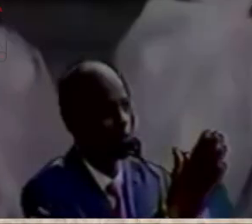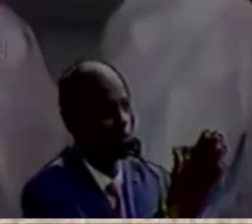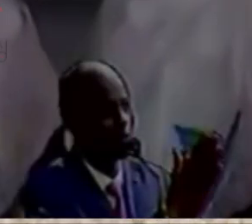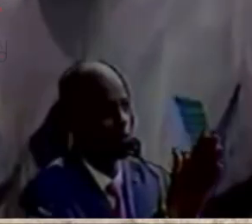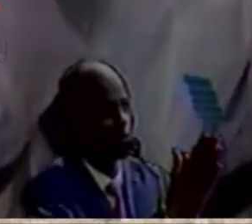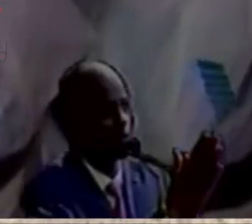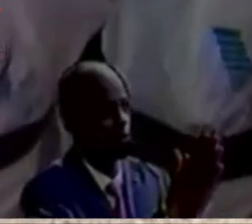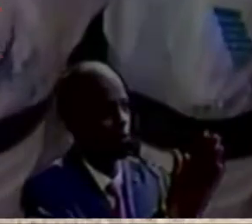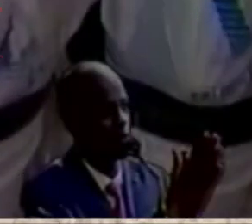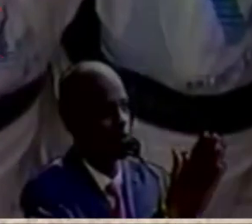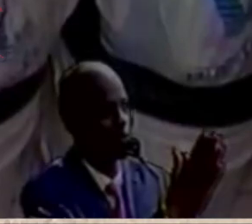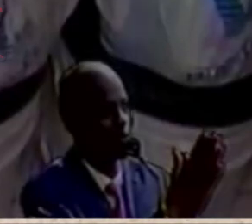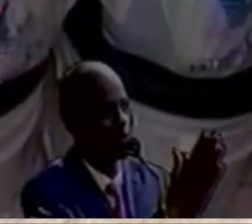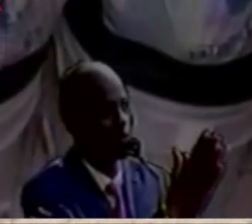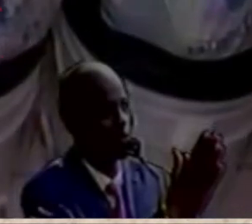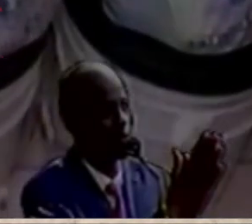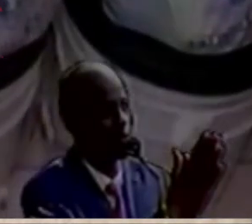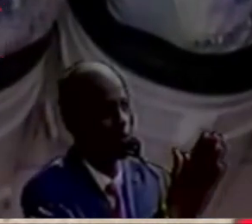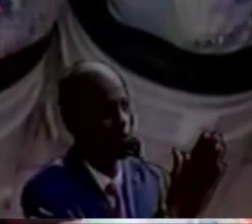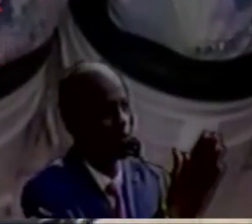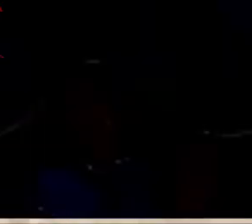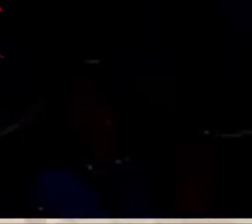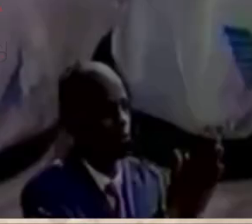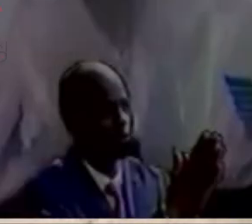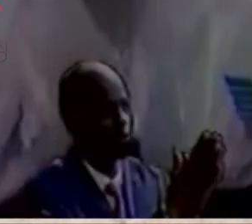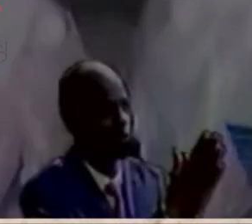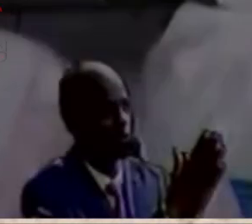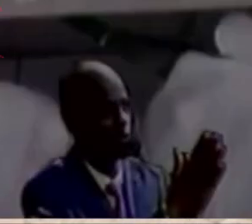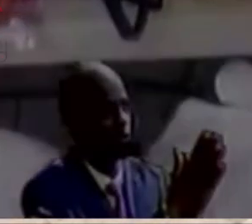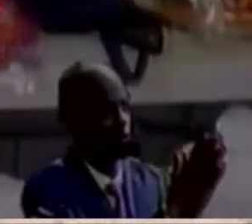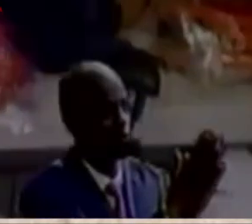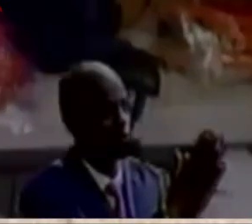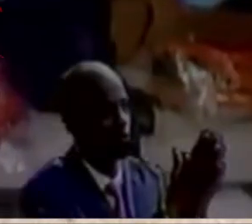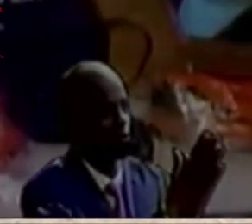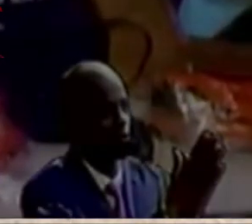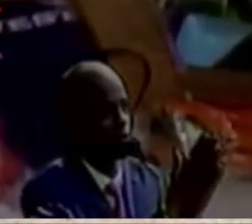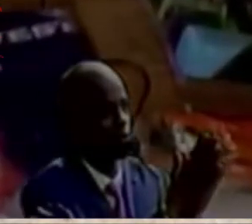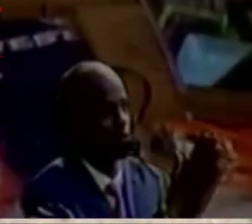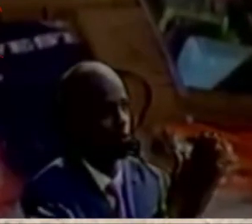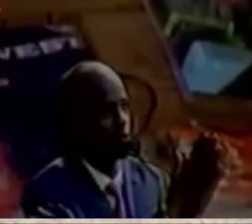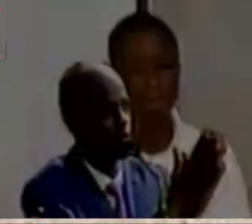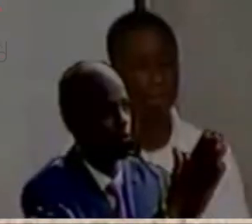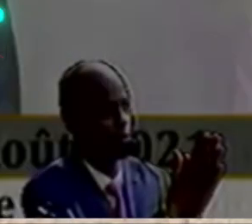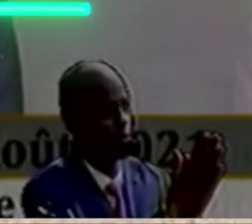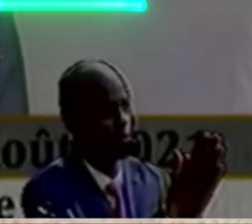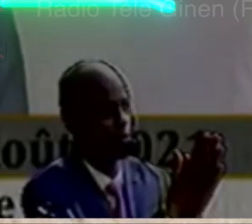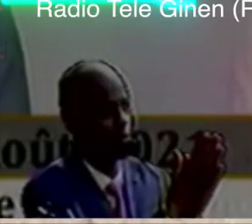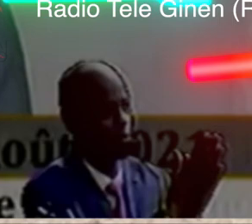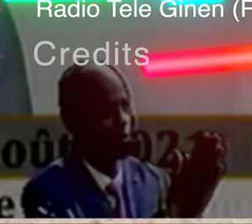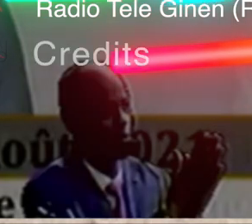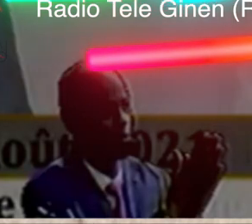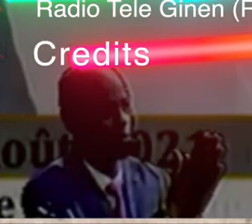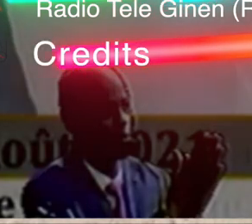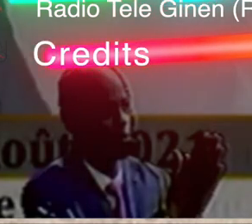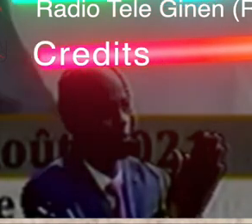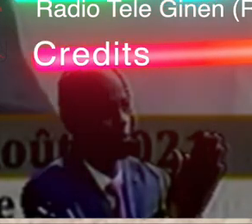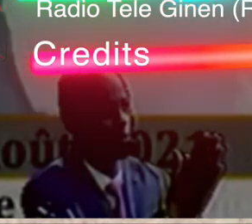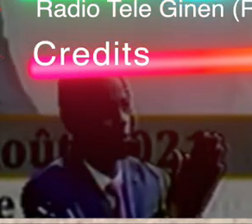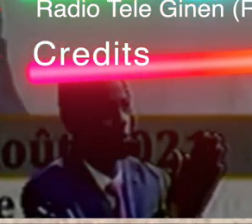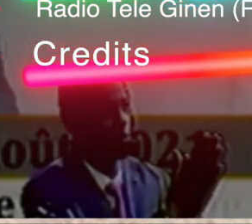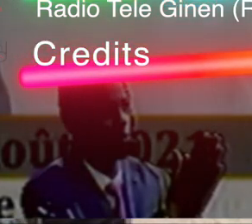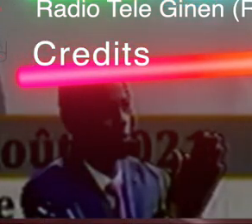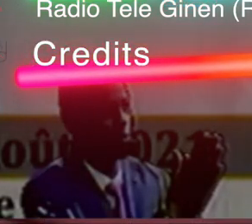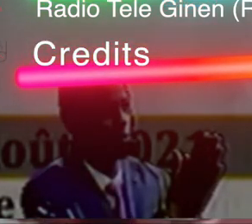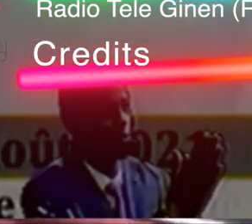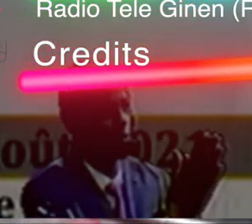de commerce nous ont rejoints. Il y a déjà des gens de la diaspora qui nous rejoignent, de façon à ce que nous puissions, je dirais, essayer